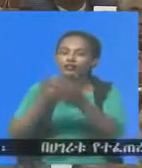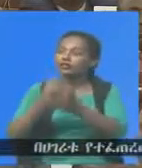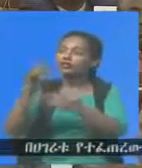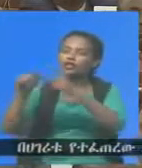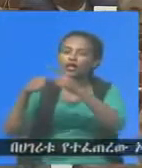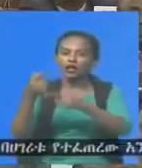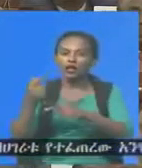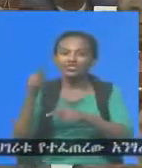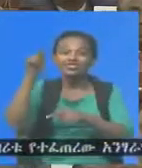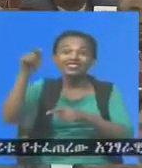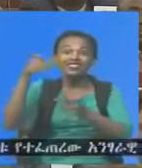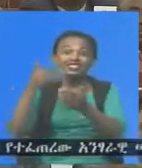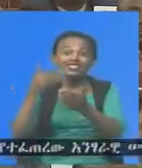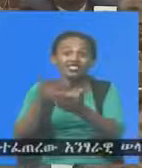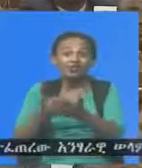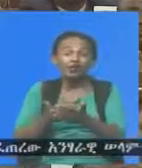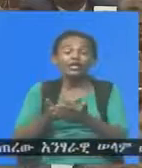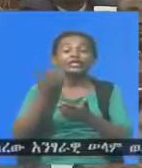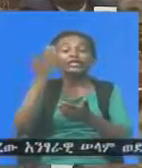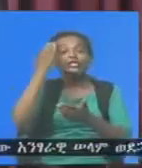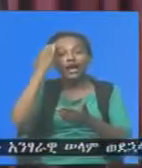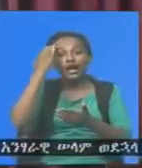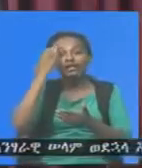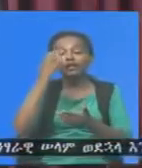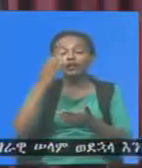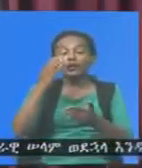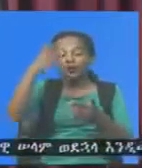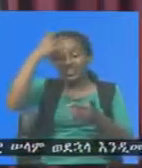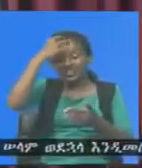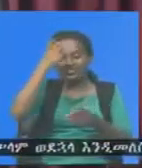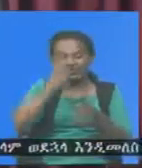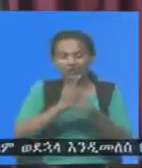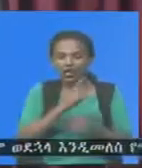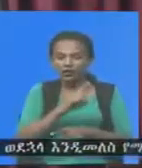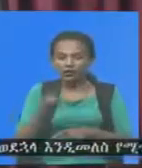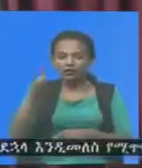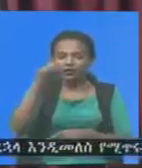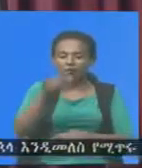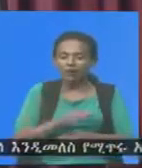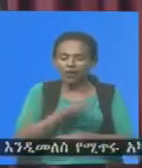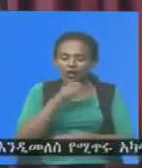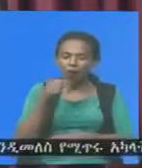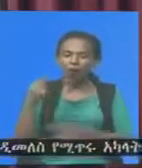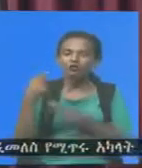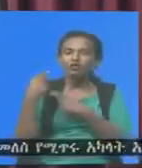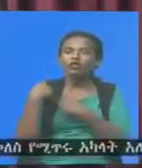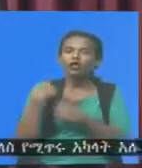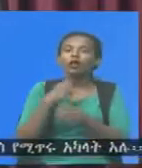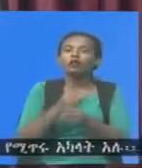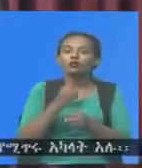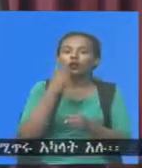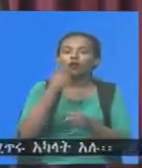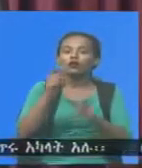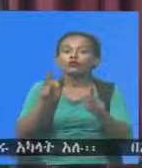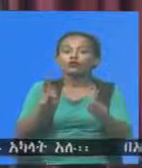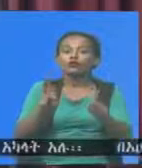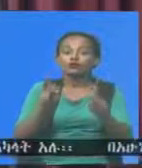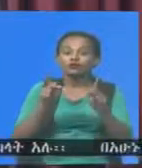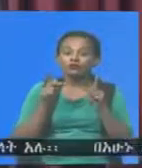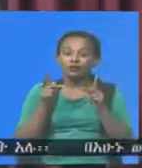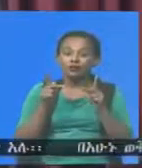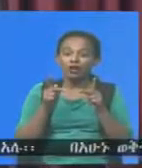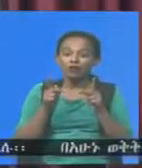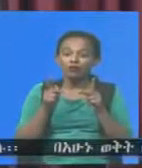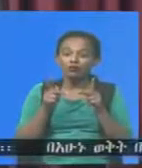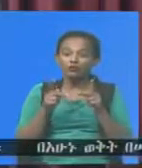ድረስ ሄደው የእስራኤል መንግስት ትክክል አይደለም የማይገባውን ስልጣን ያዘው ይላሉ። ፓርላማ ውስጥ አንዳንድ የነሱ ኤክስትሪም ተካፋይ ሐሳብ